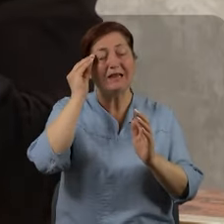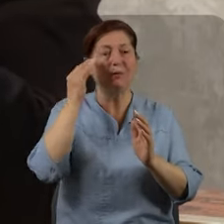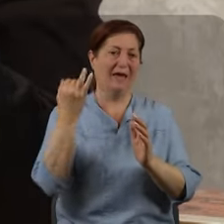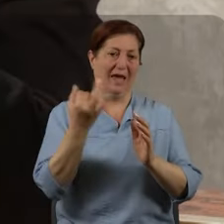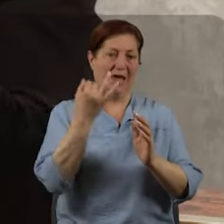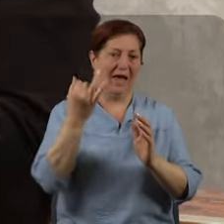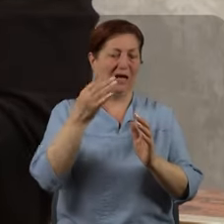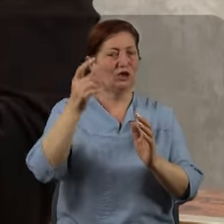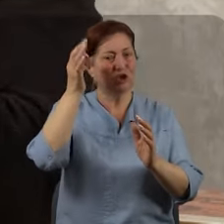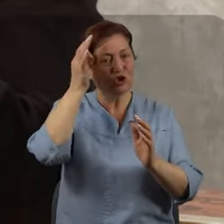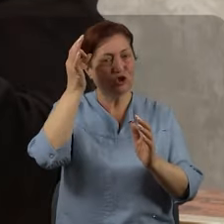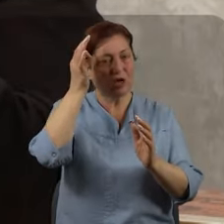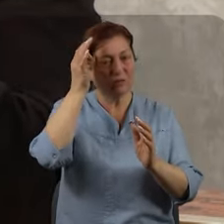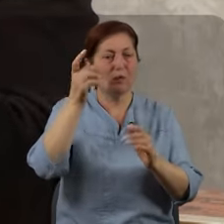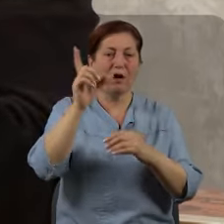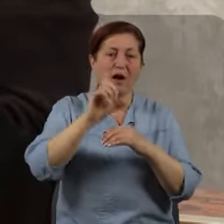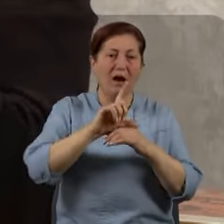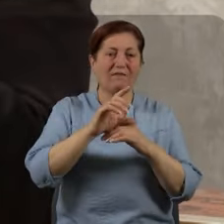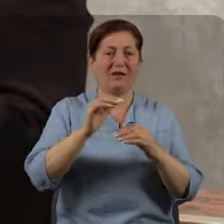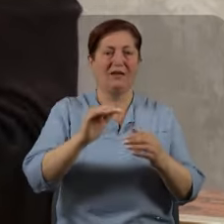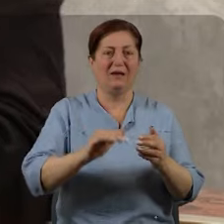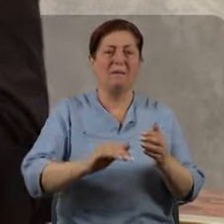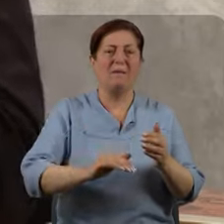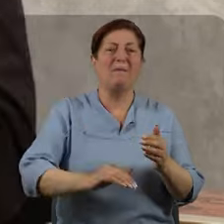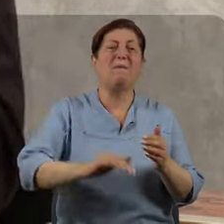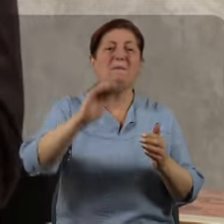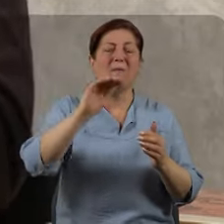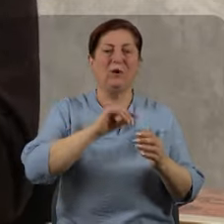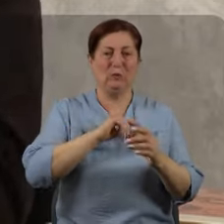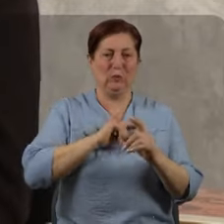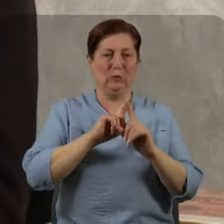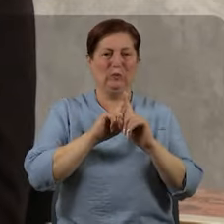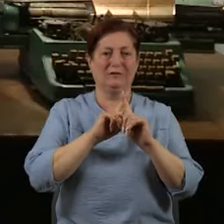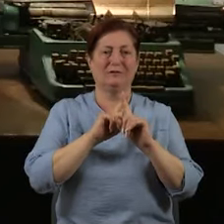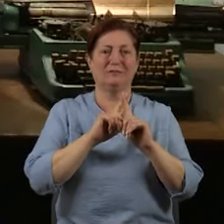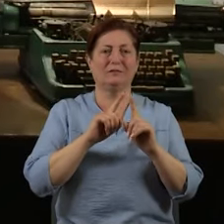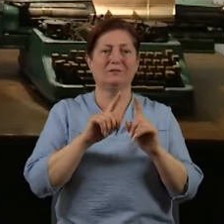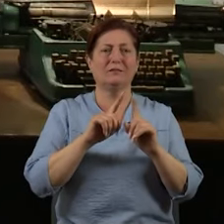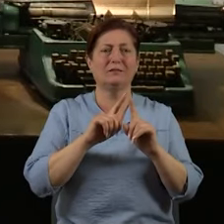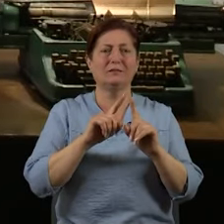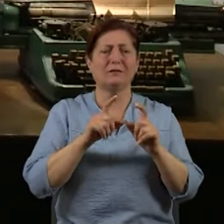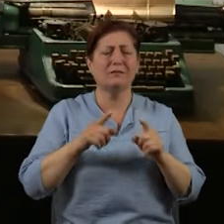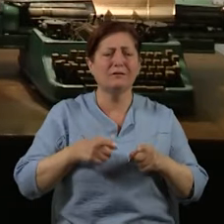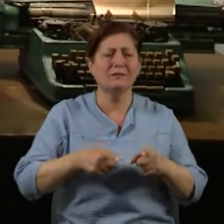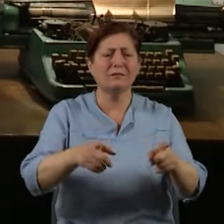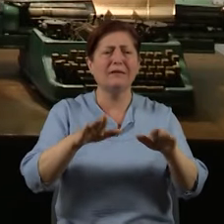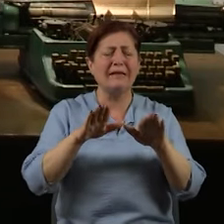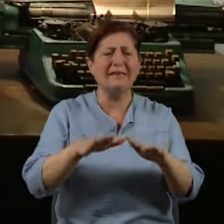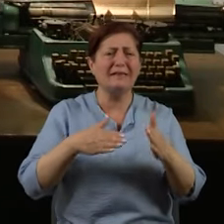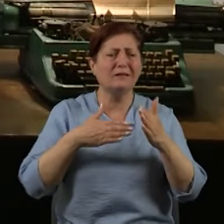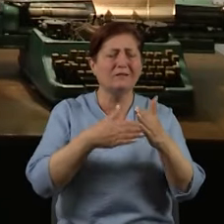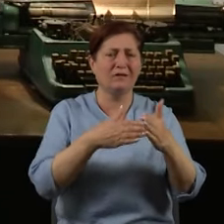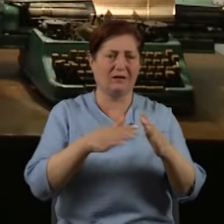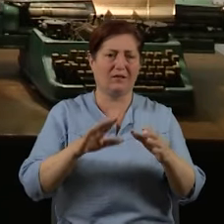հեքիաթի հիշատակությունը ավելի, այսպես ասած, մանկանոց, մանկության տարածքներ է տանում, դա կա բնականաբար, բայց